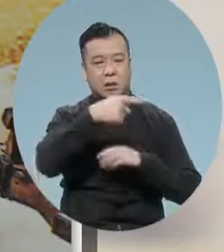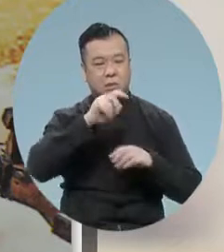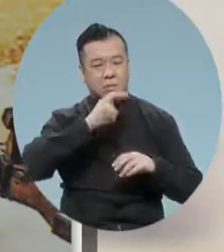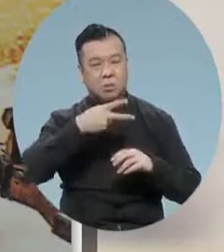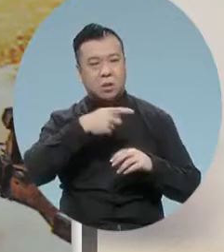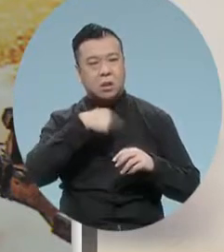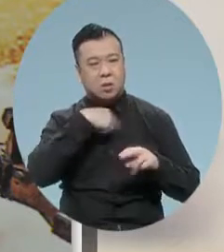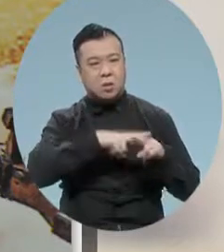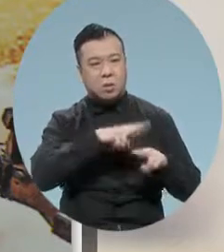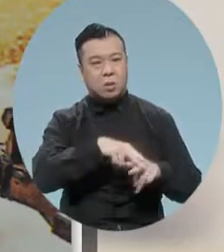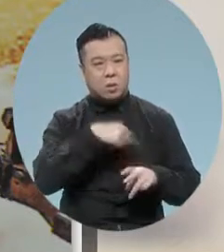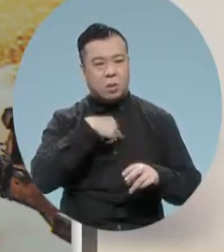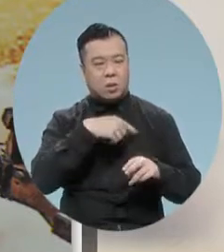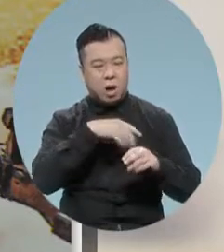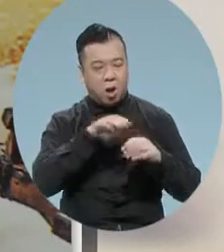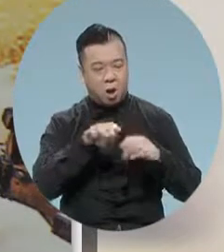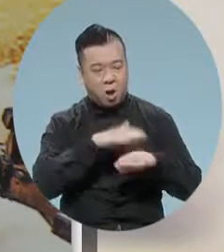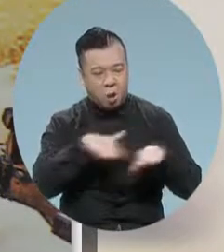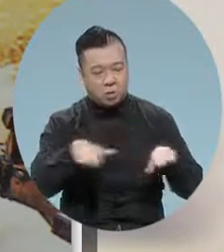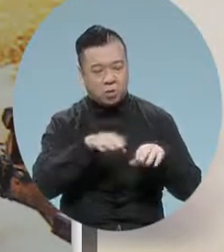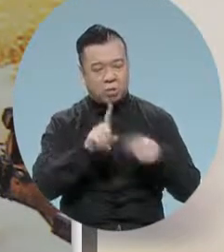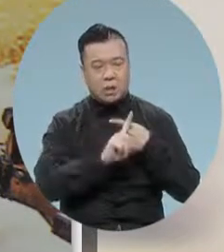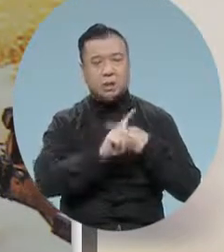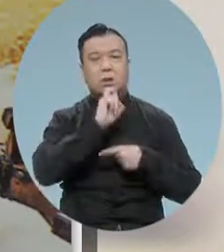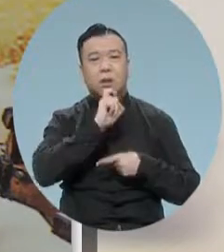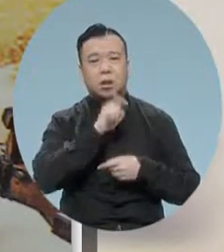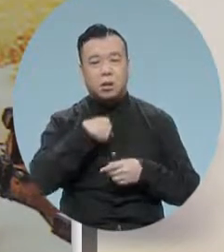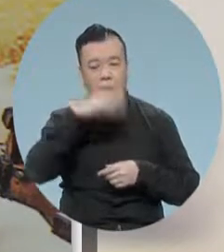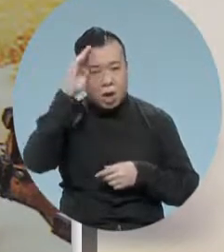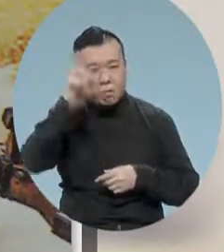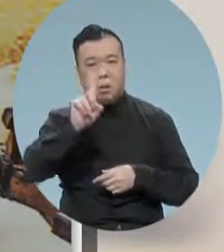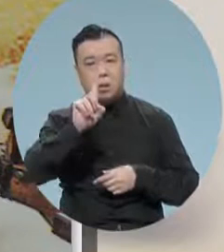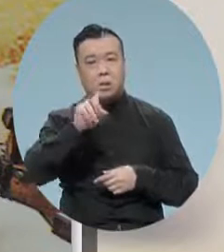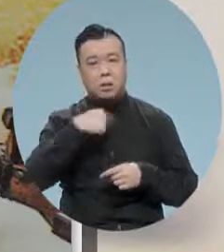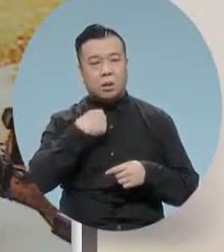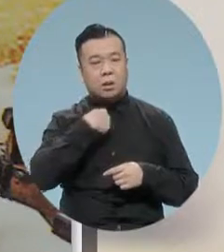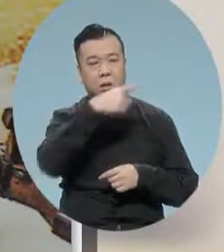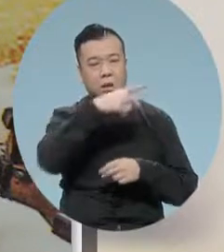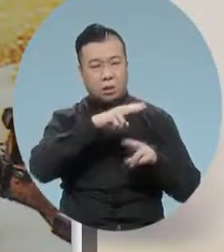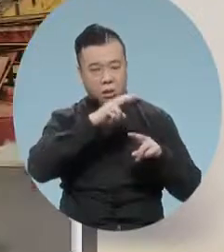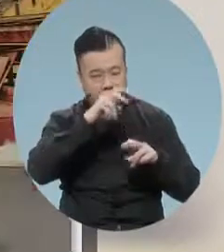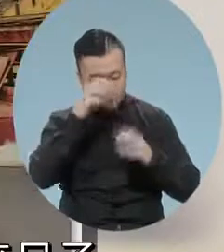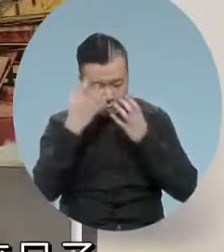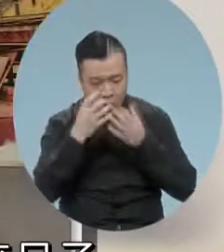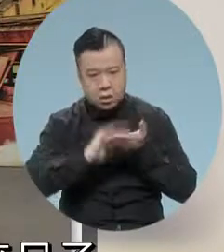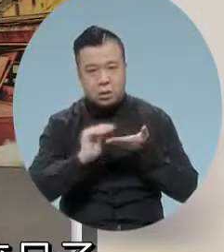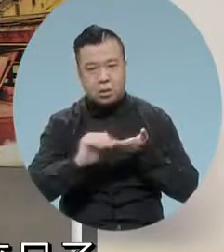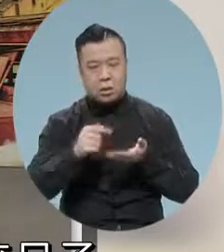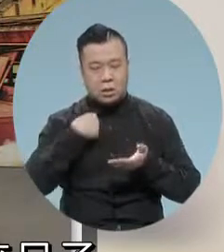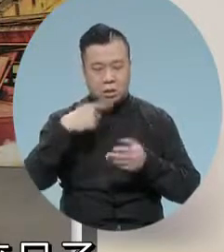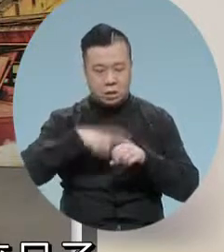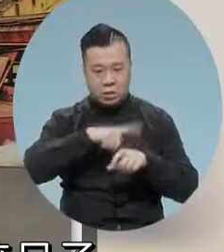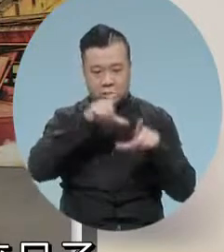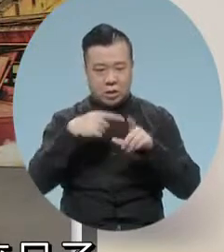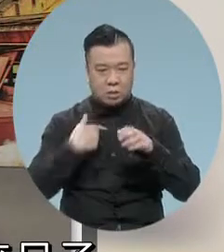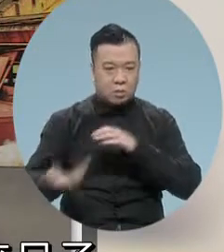造成好多喺嗰個國安上嘅侵害。咁所以呢一樣嘢咧，我希望咧係更加要注視。時勢逆之下咧，我